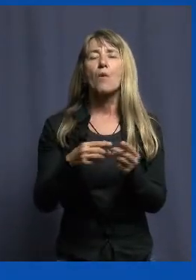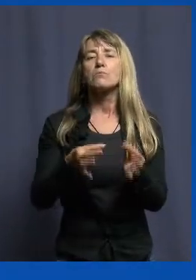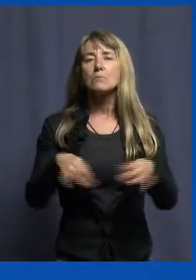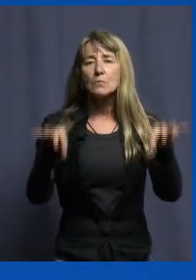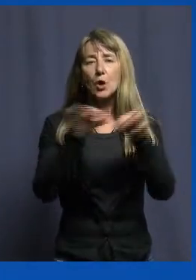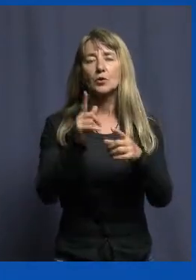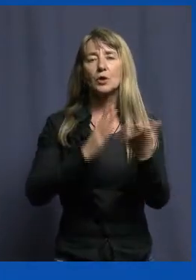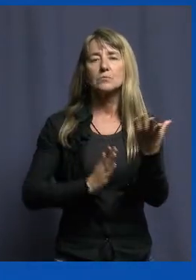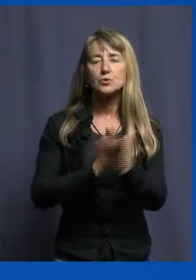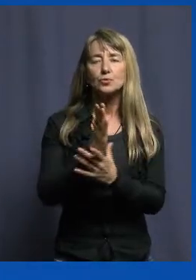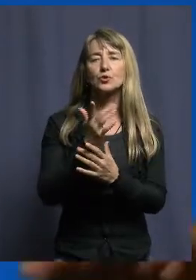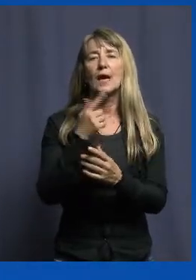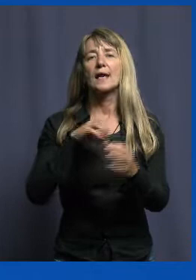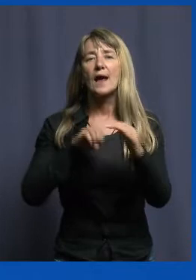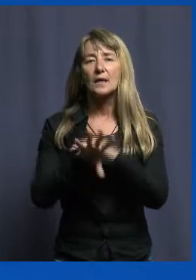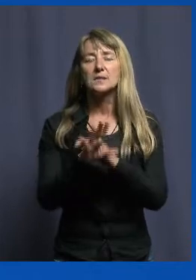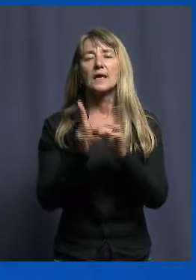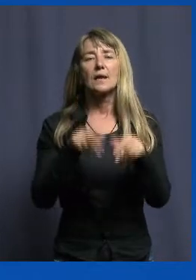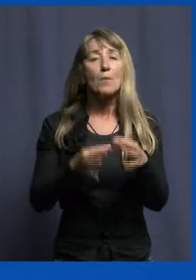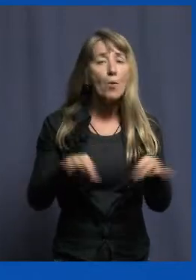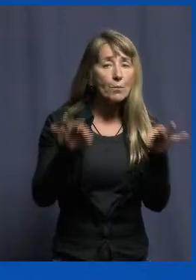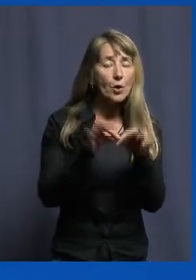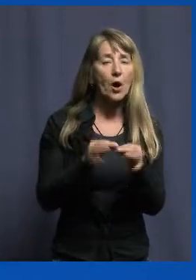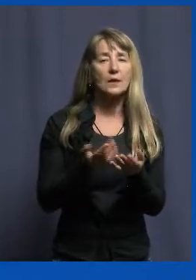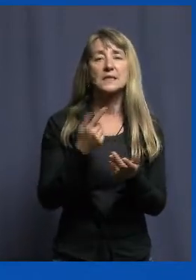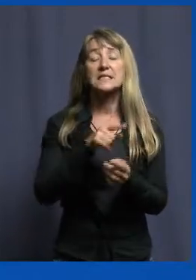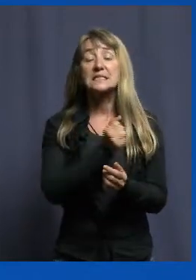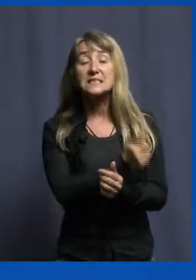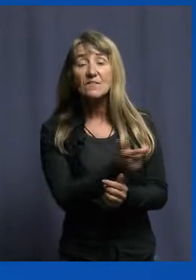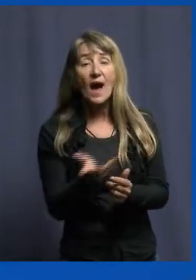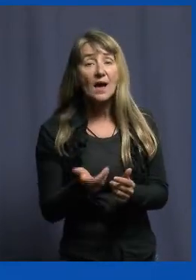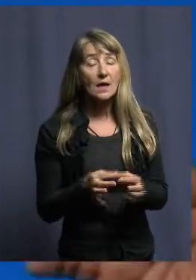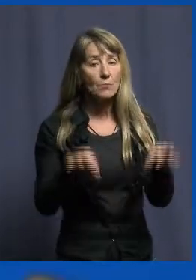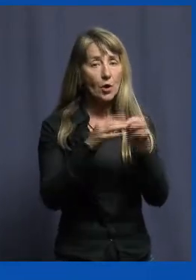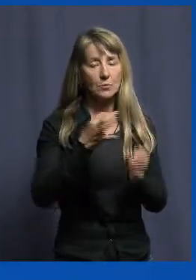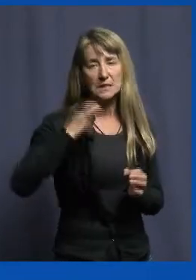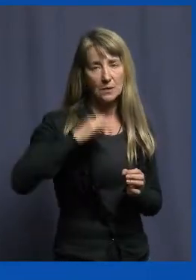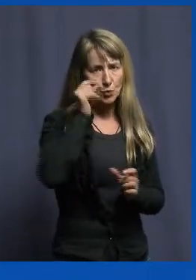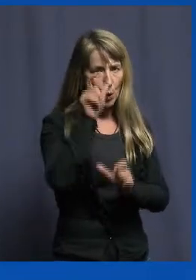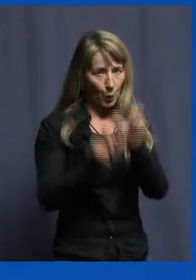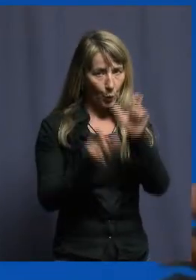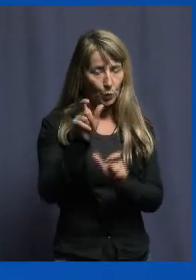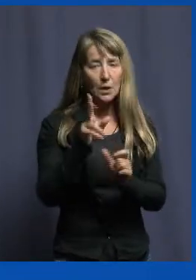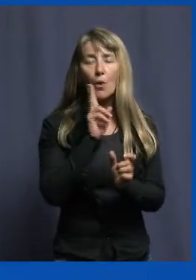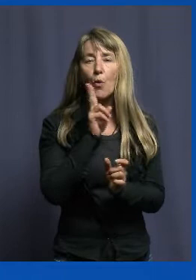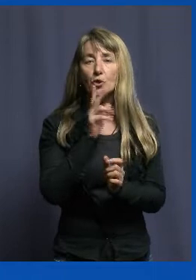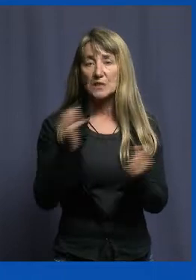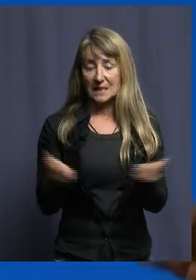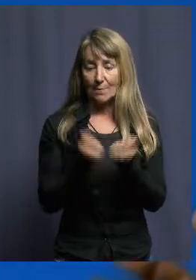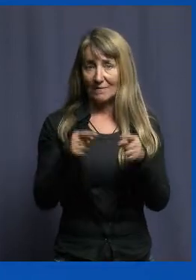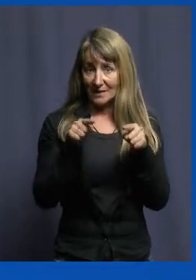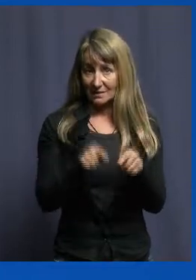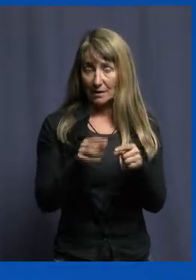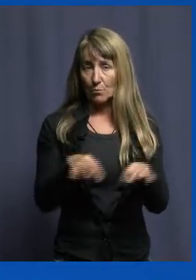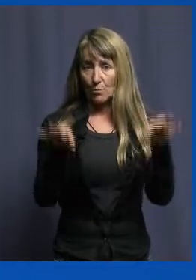nekom slučaju ili su to realizacije, ili imamo projekte. Dakle, za svaki projekat će biti zaduženi ljudi koji će se baviti